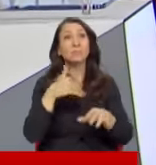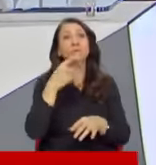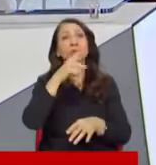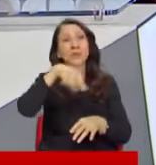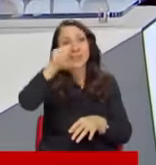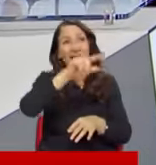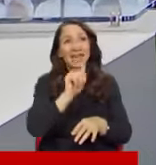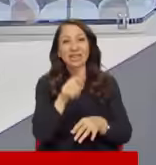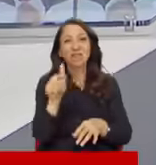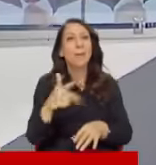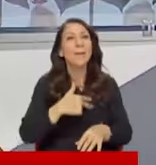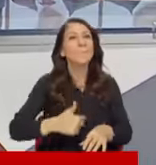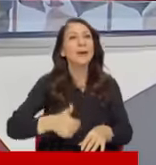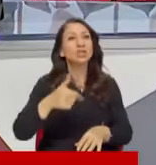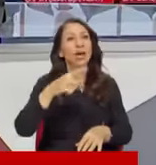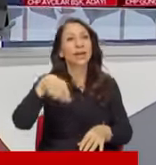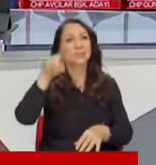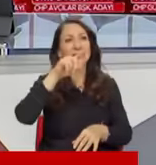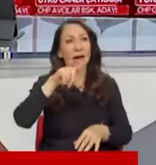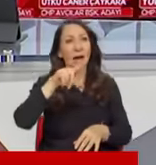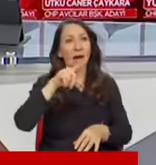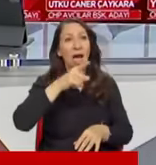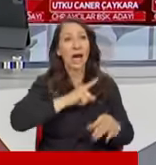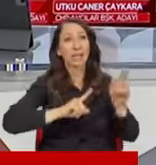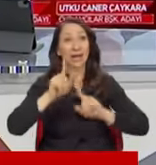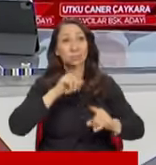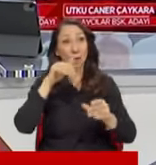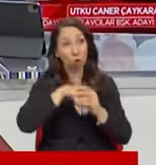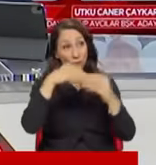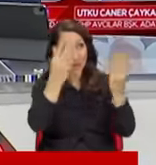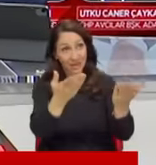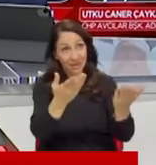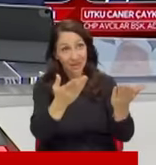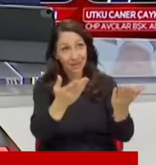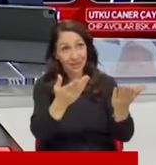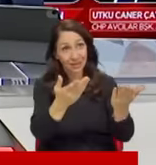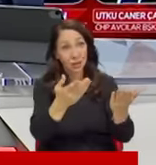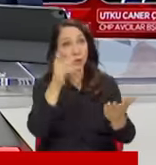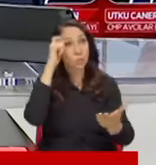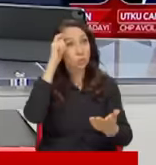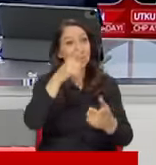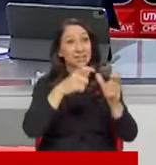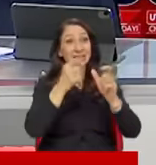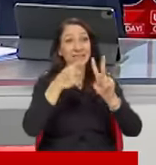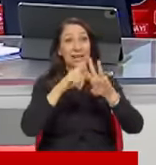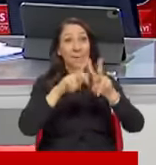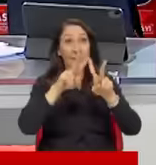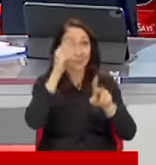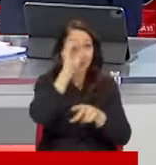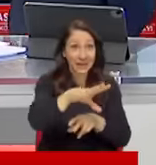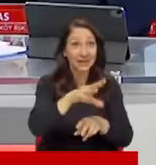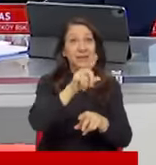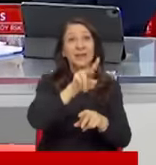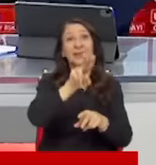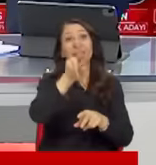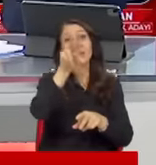diyoruz ki il ilçe belediye başkanlarımız adaylarımıza oy verin yani Üsküdar'da Sinem Hanım'a verin adım adım